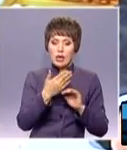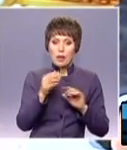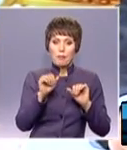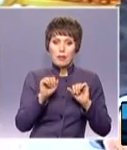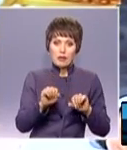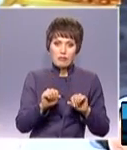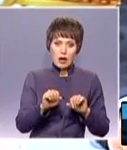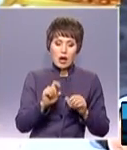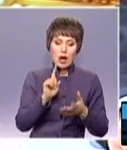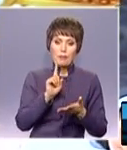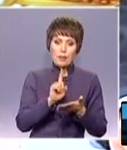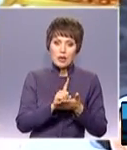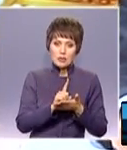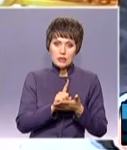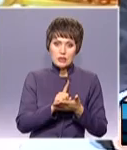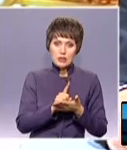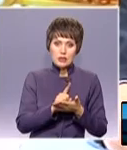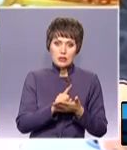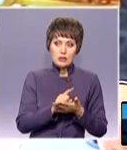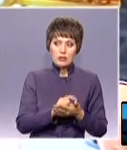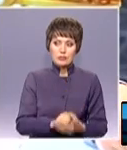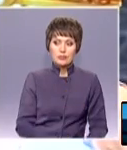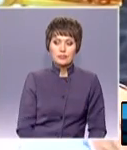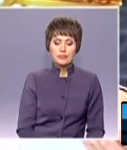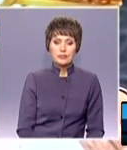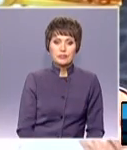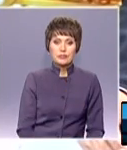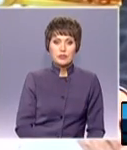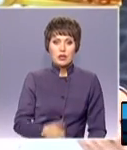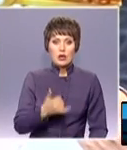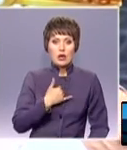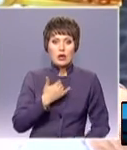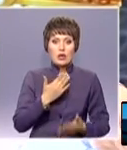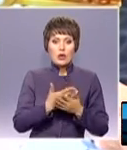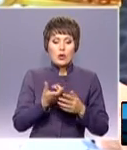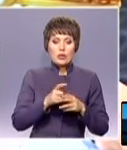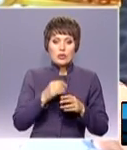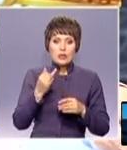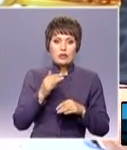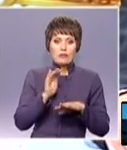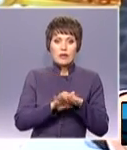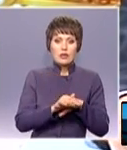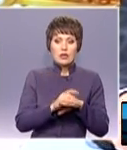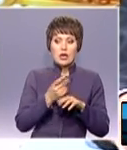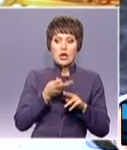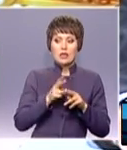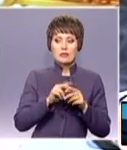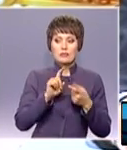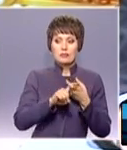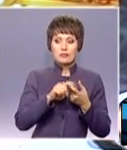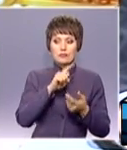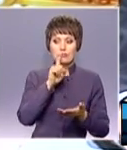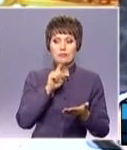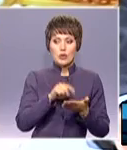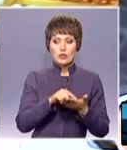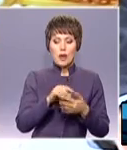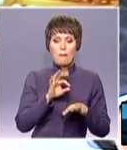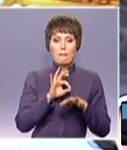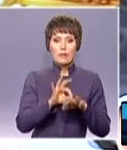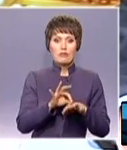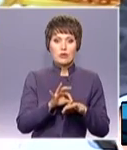их обязанности. Вот у меня есть очень интересные факты по этому вопросу. Значит, мы проводим